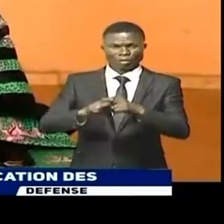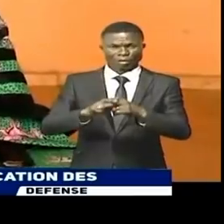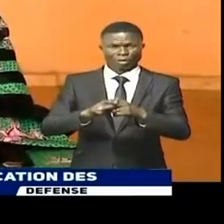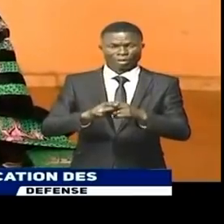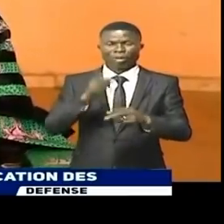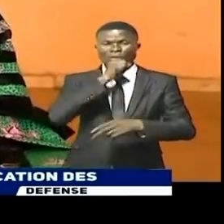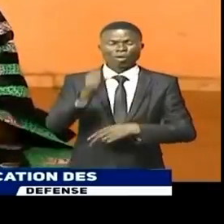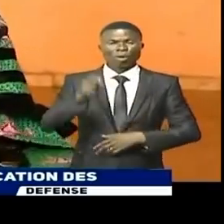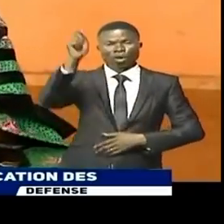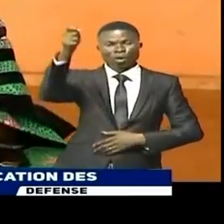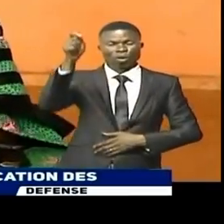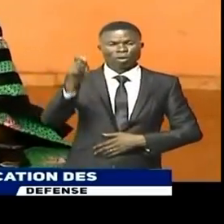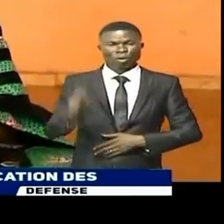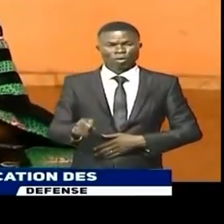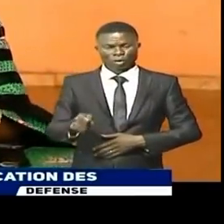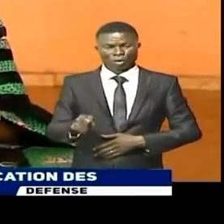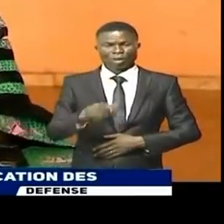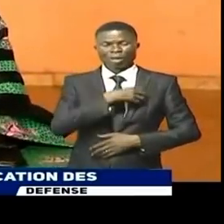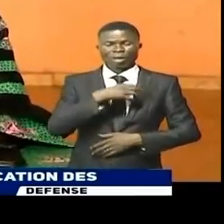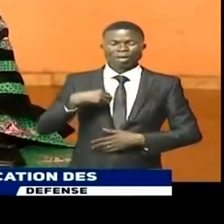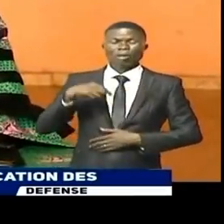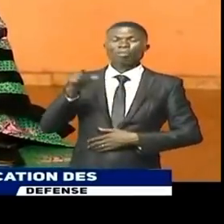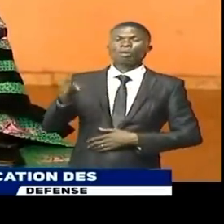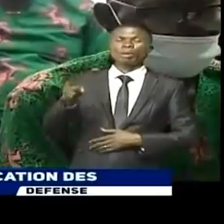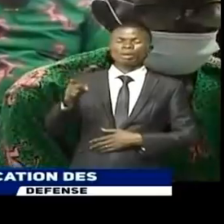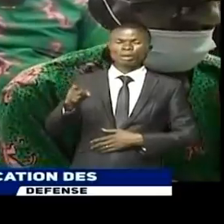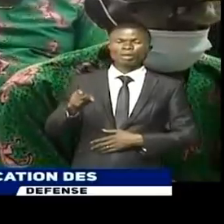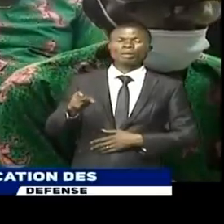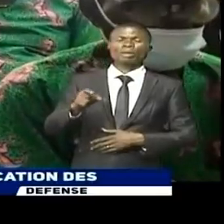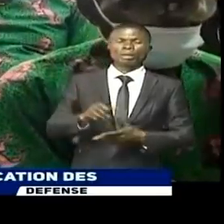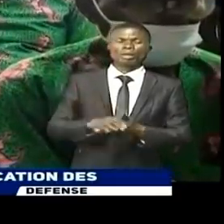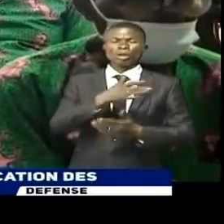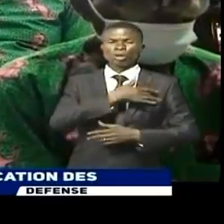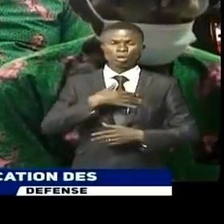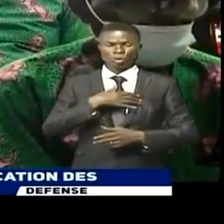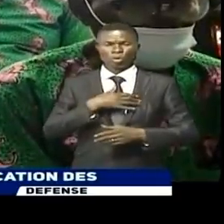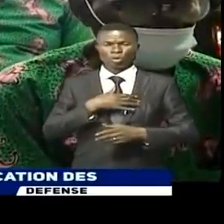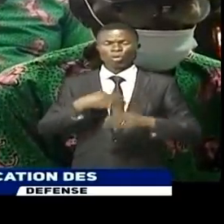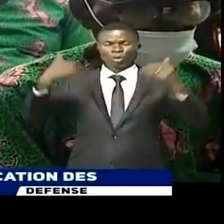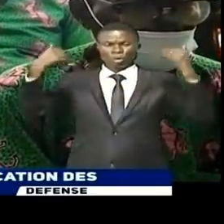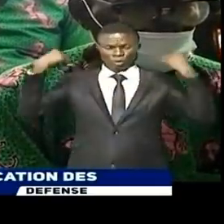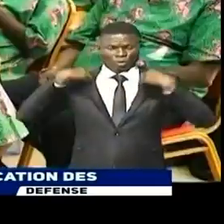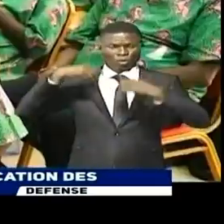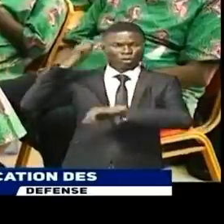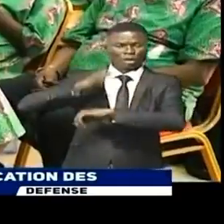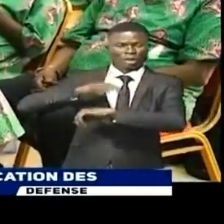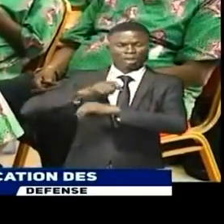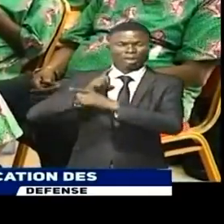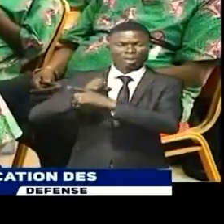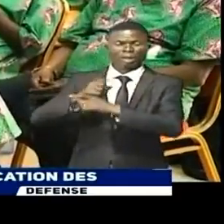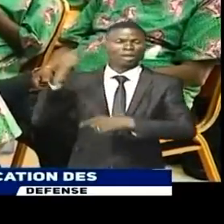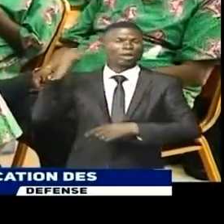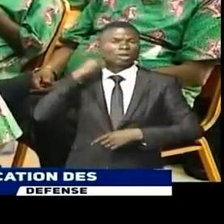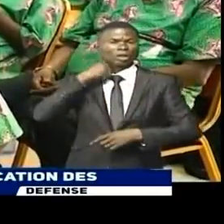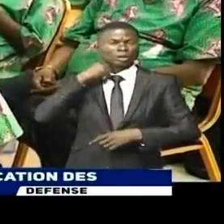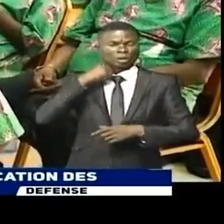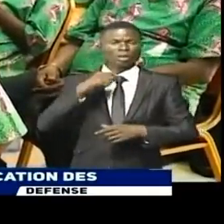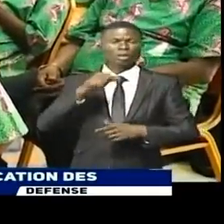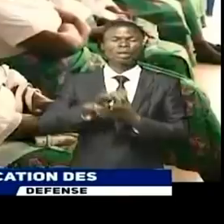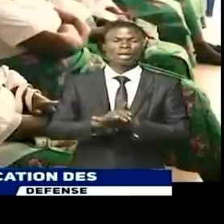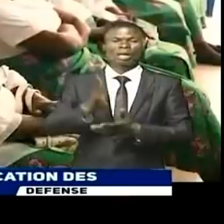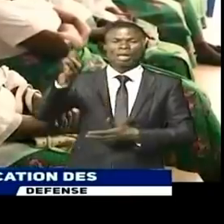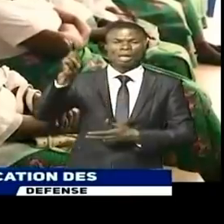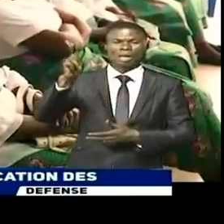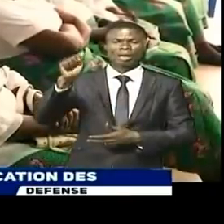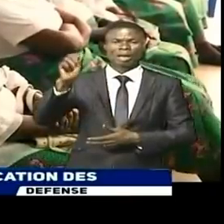des anciens combattants séraphine qui louent beaucoup tu n'as au nom du patron des l'outil de défense le docteur gilberte abanda cours